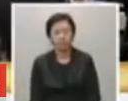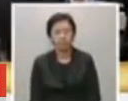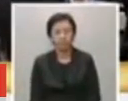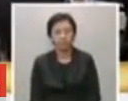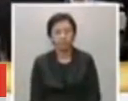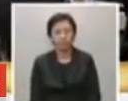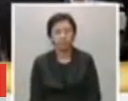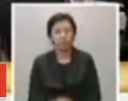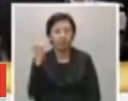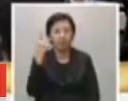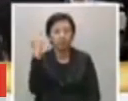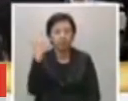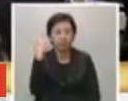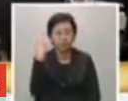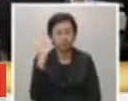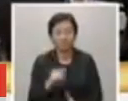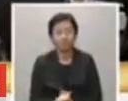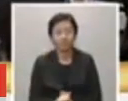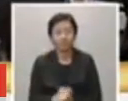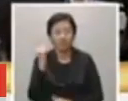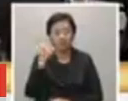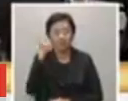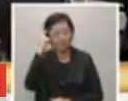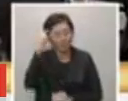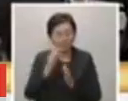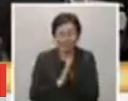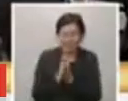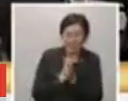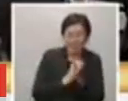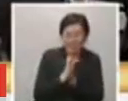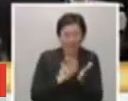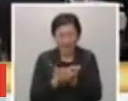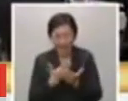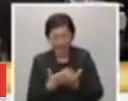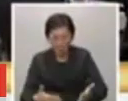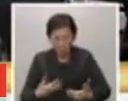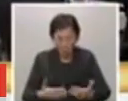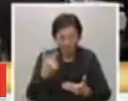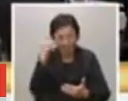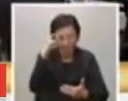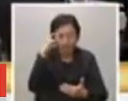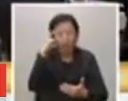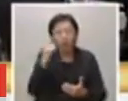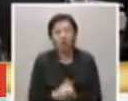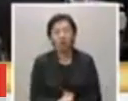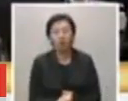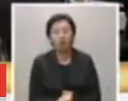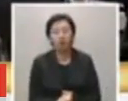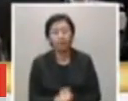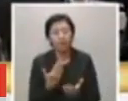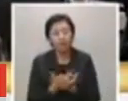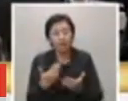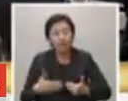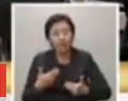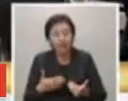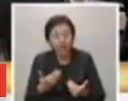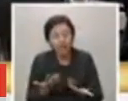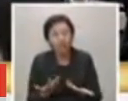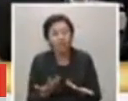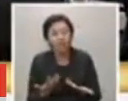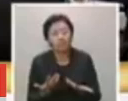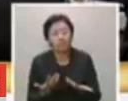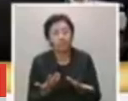ภาคการท่องเที่ยวครับตอนแรกหวังกันว่าจะเป็นพระเอกถึงแม้ท่านจะทำให้รายได้ต่อหัวลดลงจาก